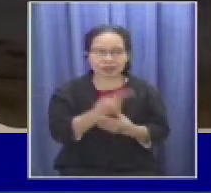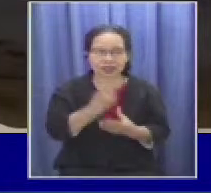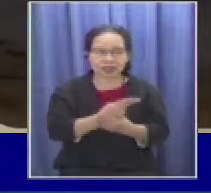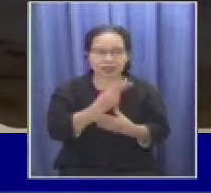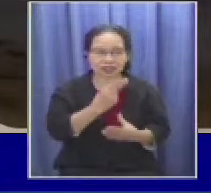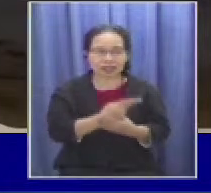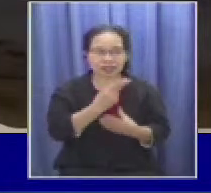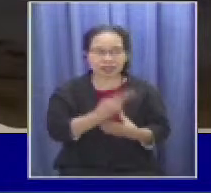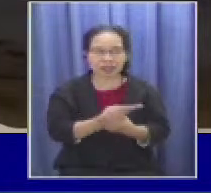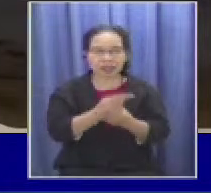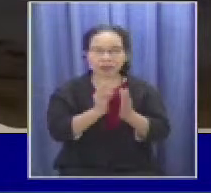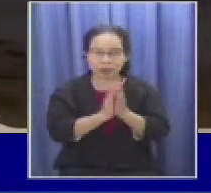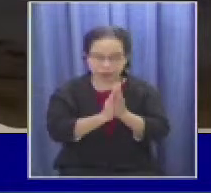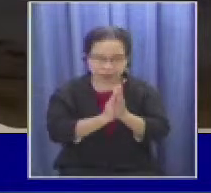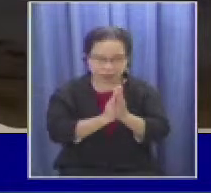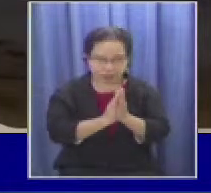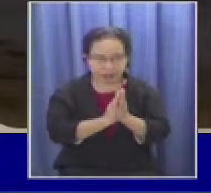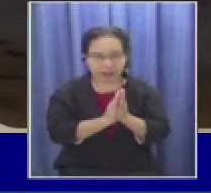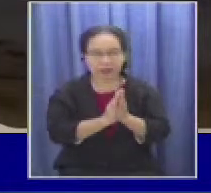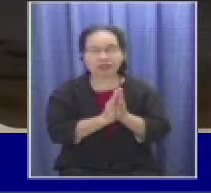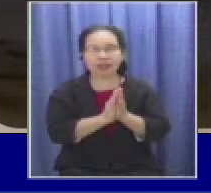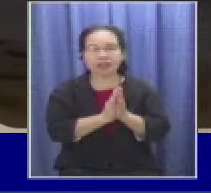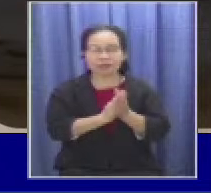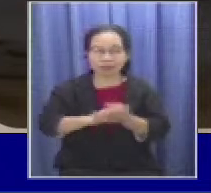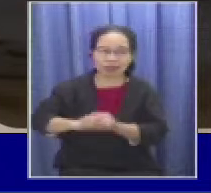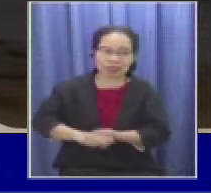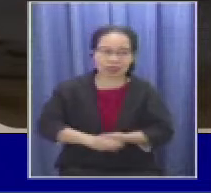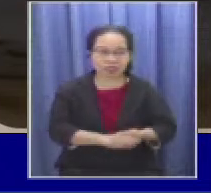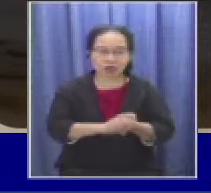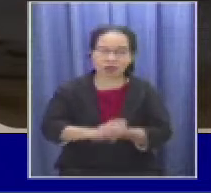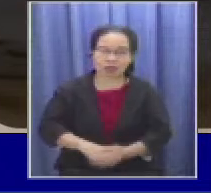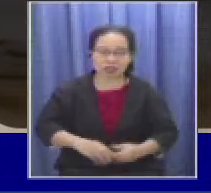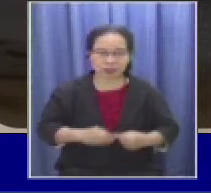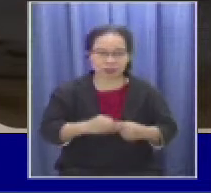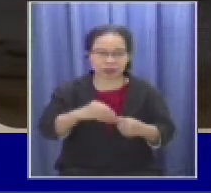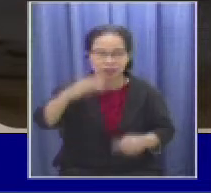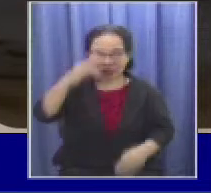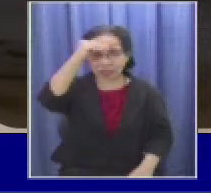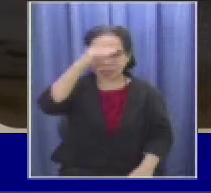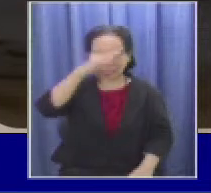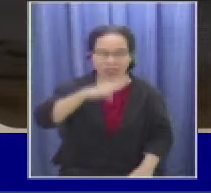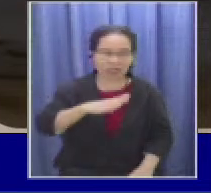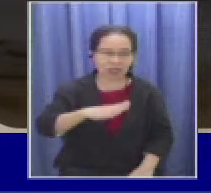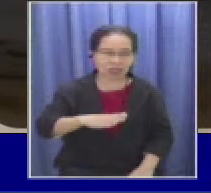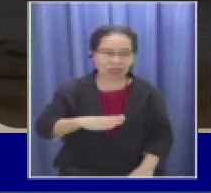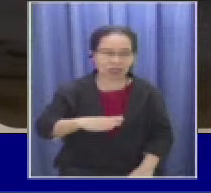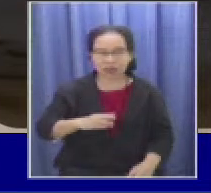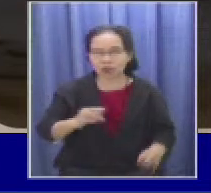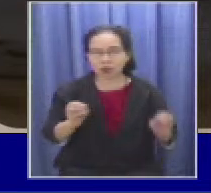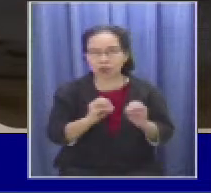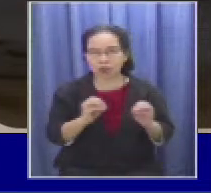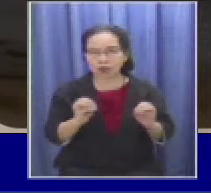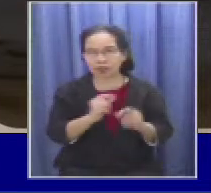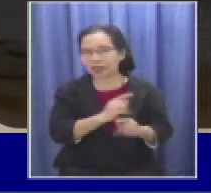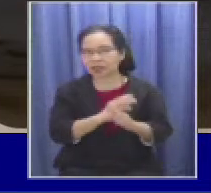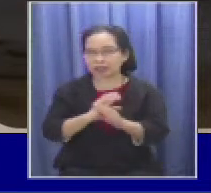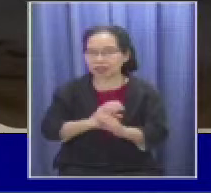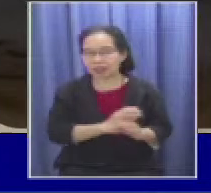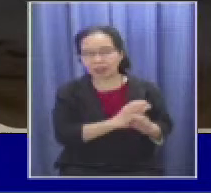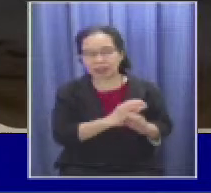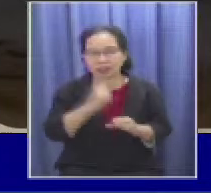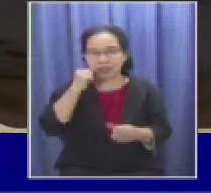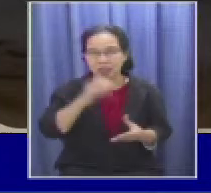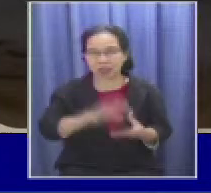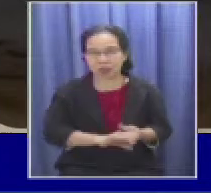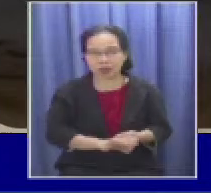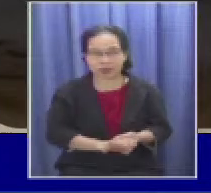okunu ne wo yere empae a wo mo bɔ no de enti asi okunu mpaebɔ no